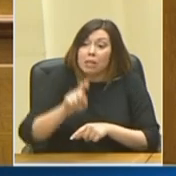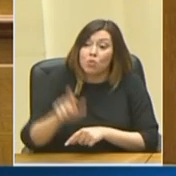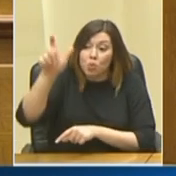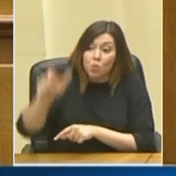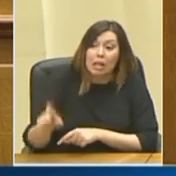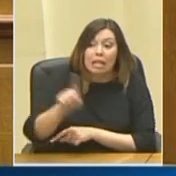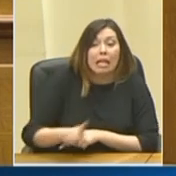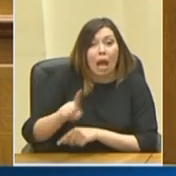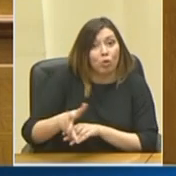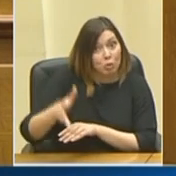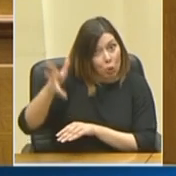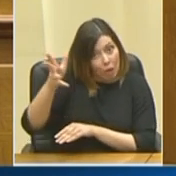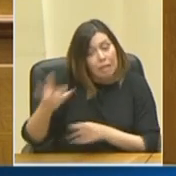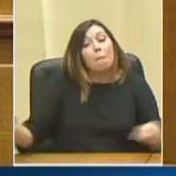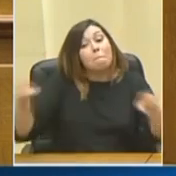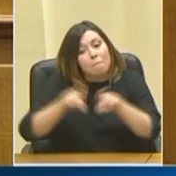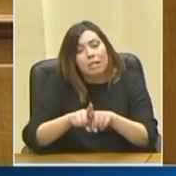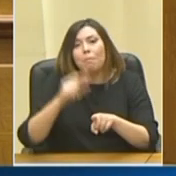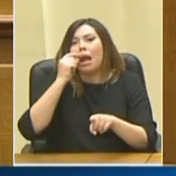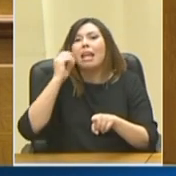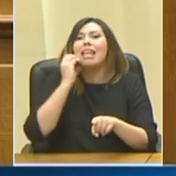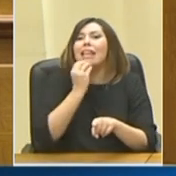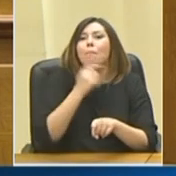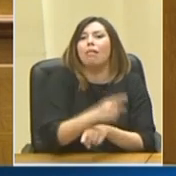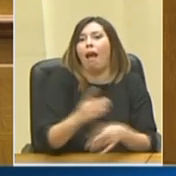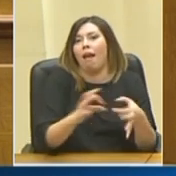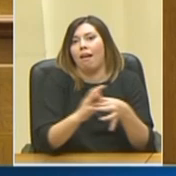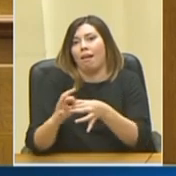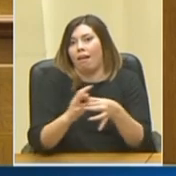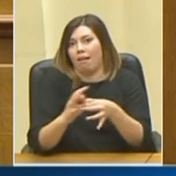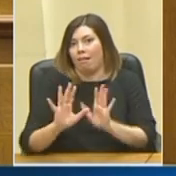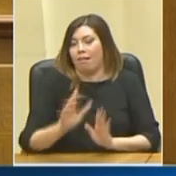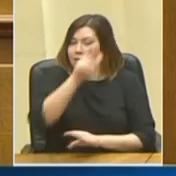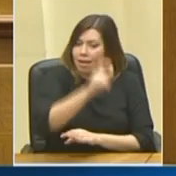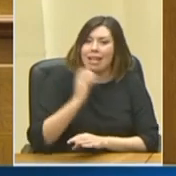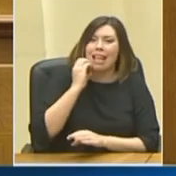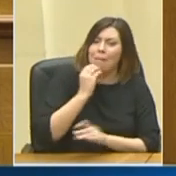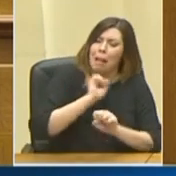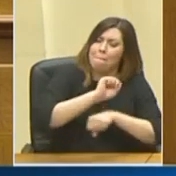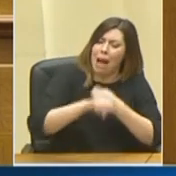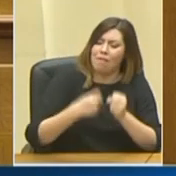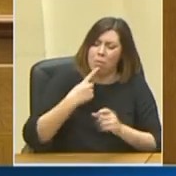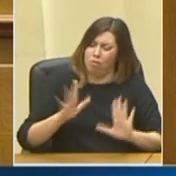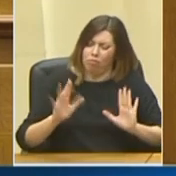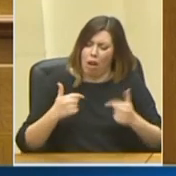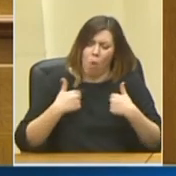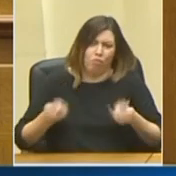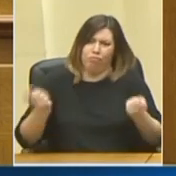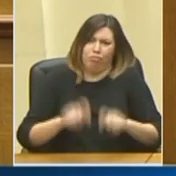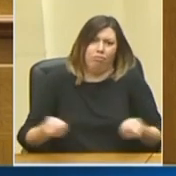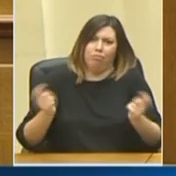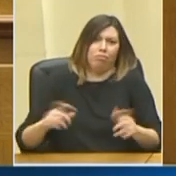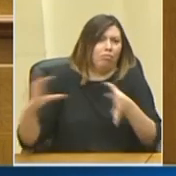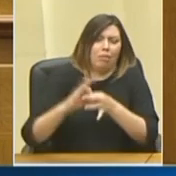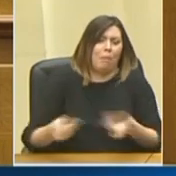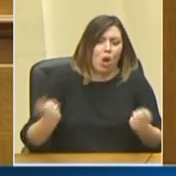κυρία Γεννηματά. Αγωνίζεται η κυρία Γεννηματά να πείσει ότι δεν θα συνεταιριστεί με τον κύριο Μητσοτάκη, αλλά θεωρώ ότι είναι